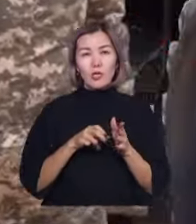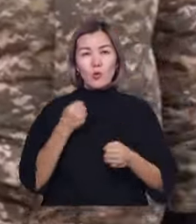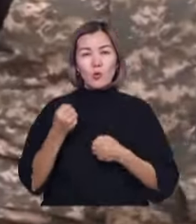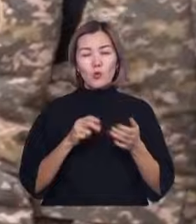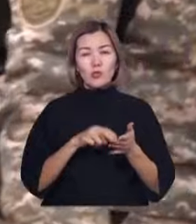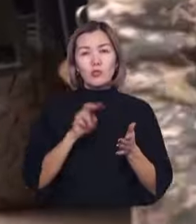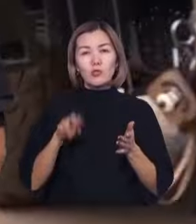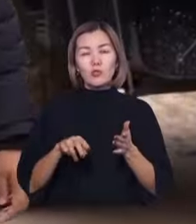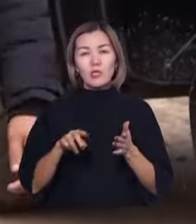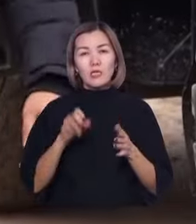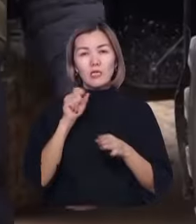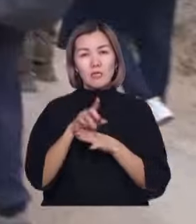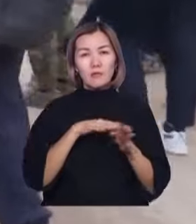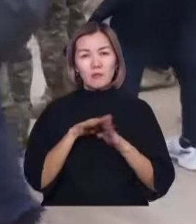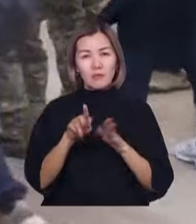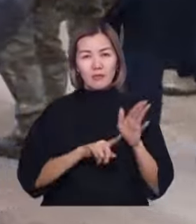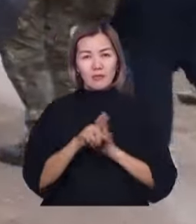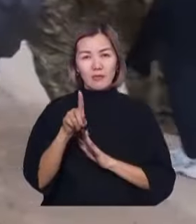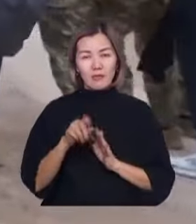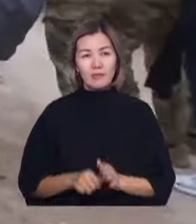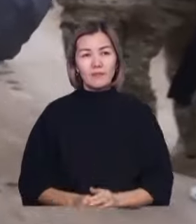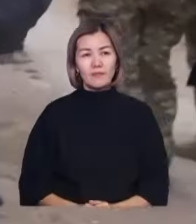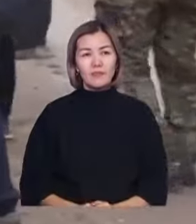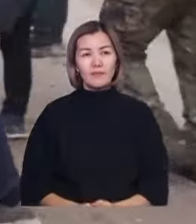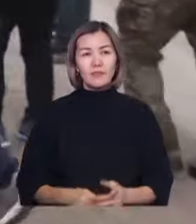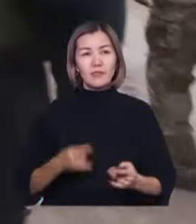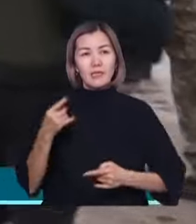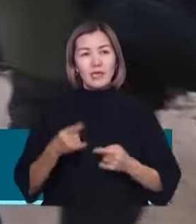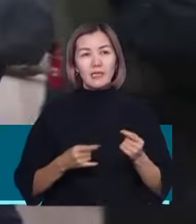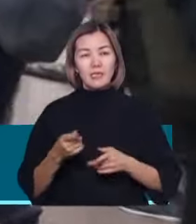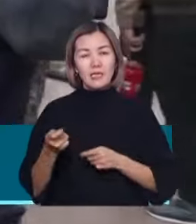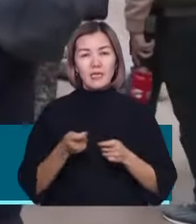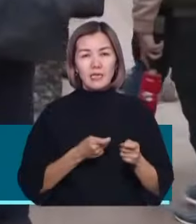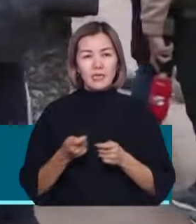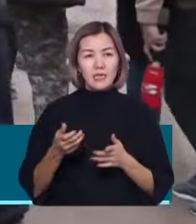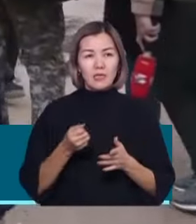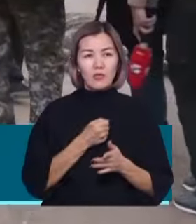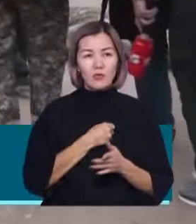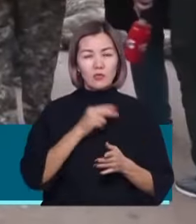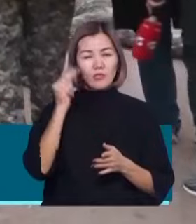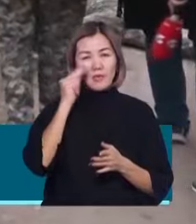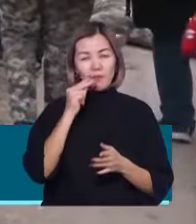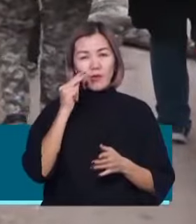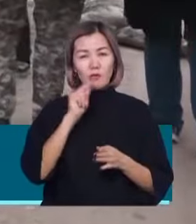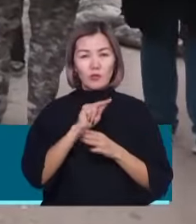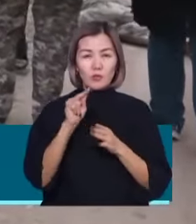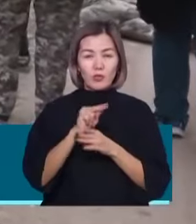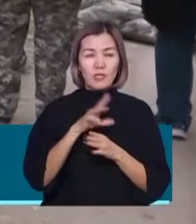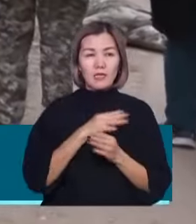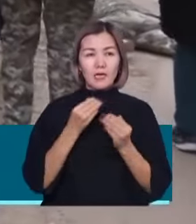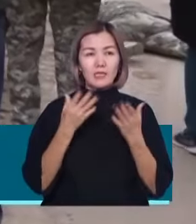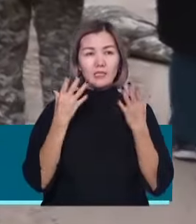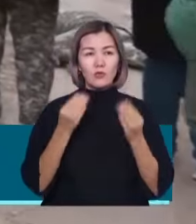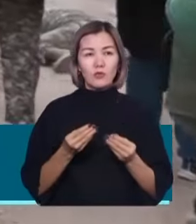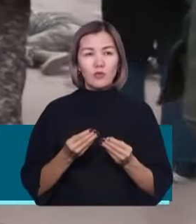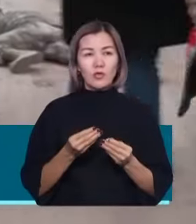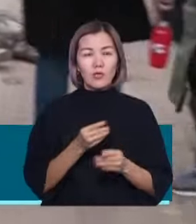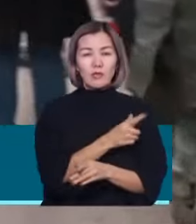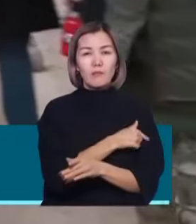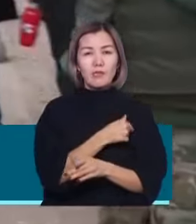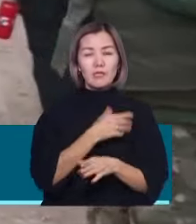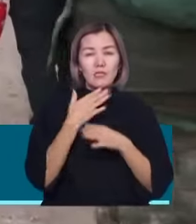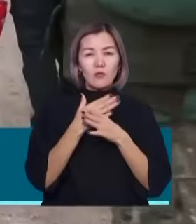сынақ басталып кетті. Әскери дискурста бірнеше күн бойы теориялық кеңестер, дәрістер берілді. Дәл қазіргі сәтте